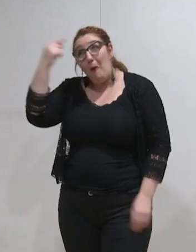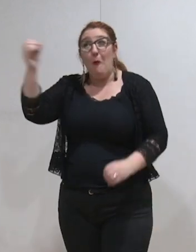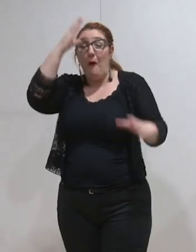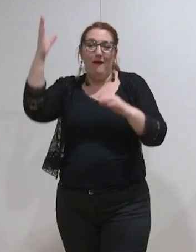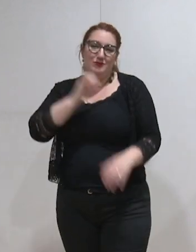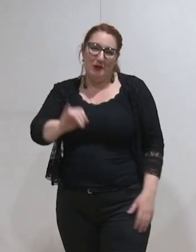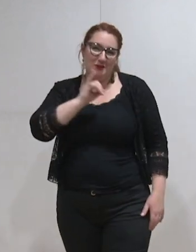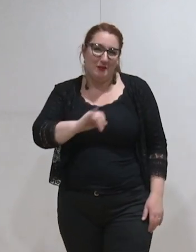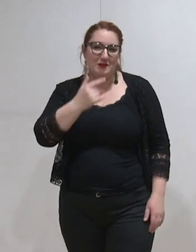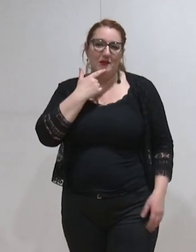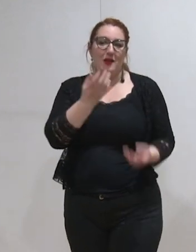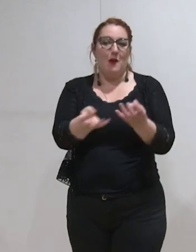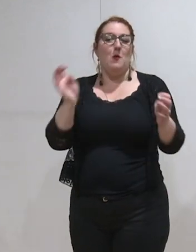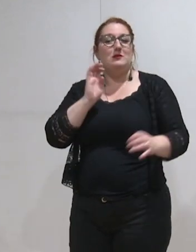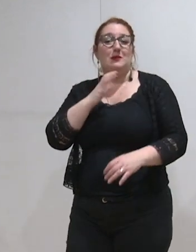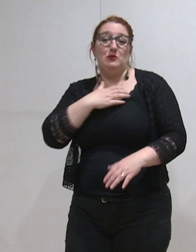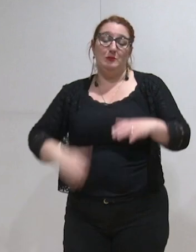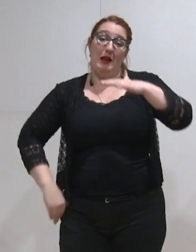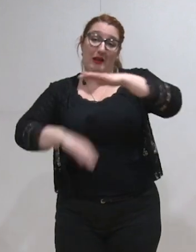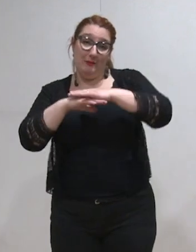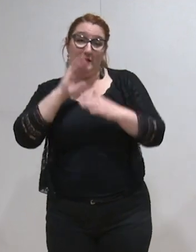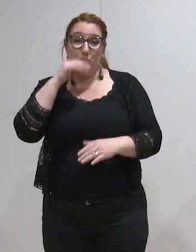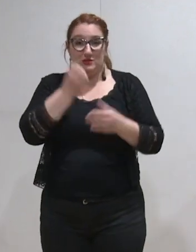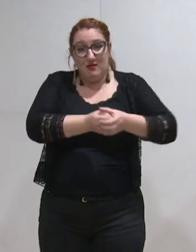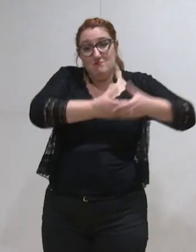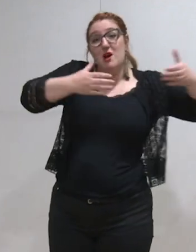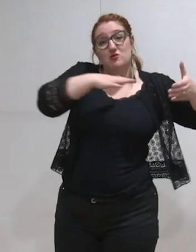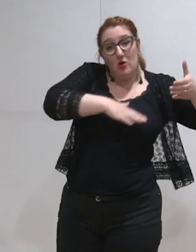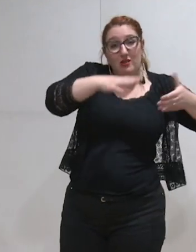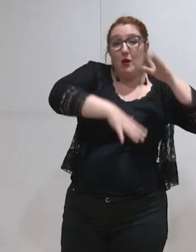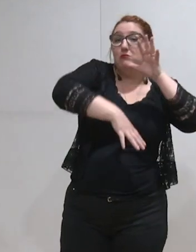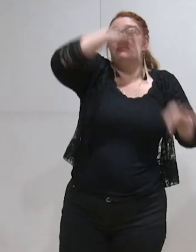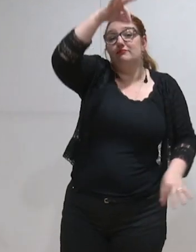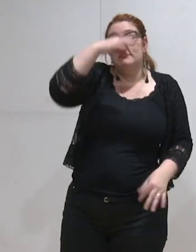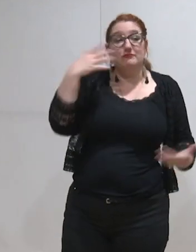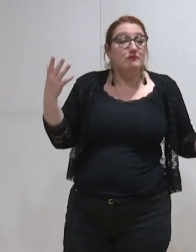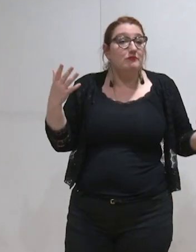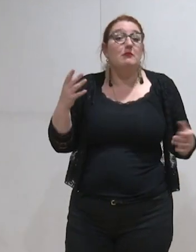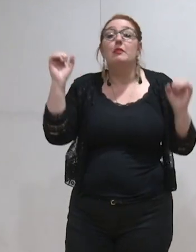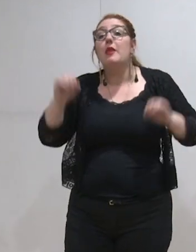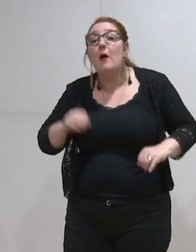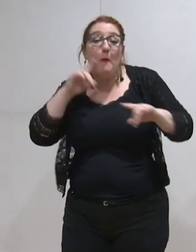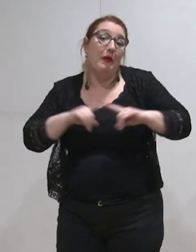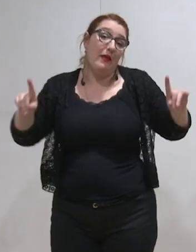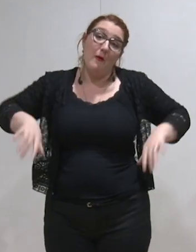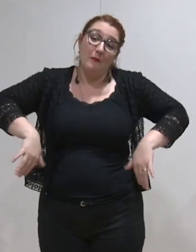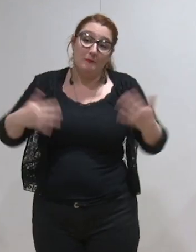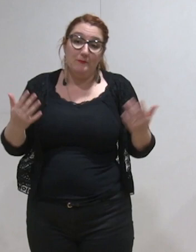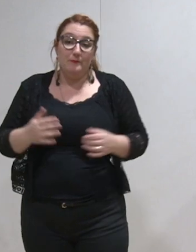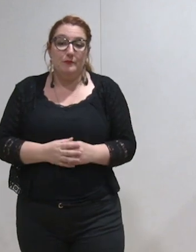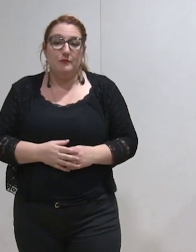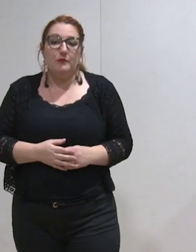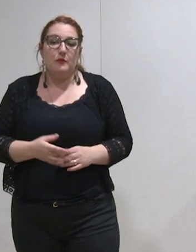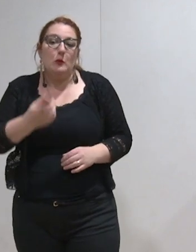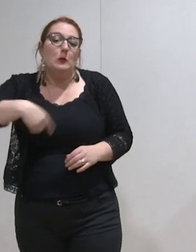conseil municipal et il y a pour ça une majorité un mode de scrutin que nous partageons ou pas d'ailleurs pour notre part nous pensons